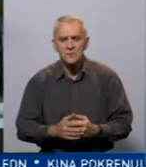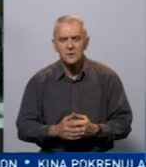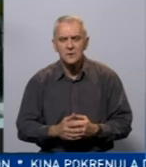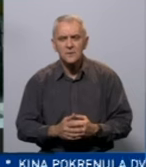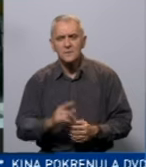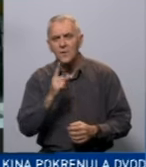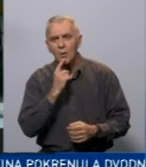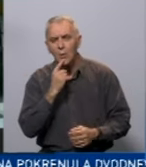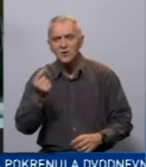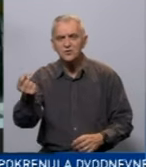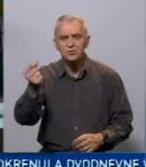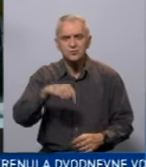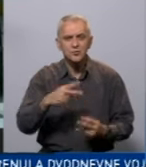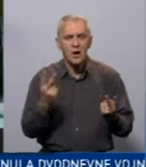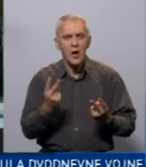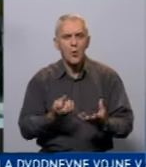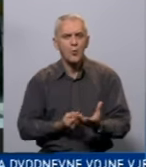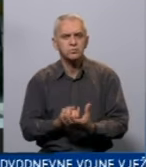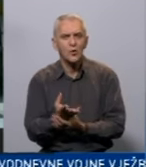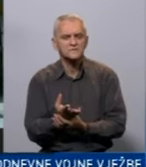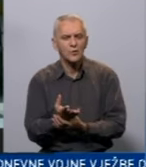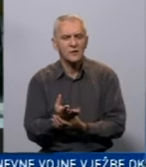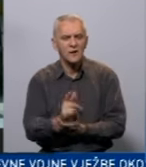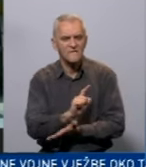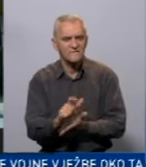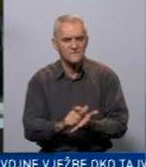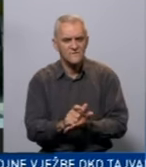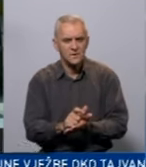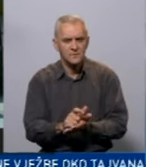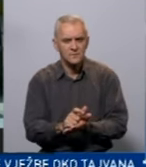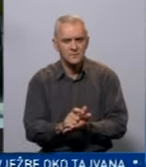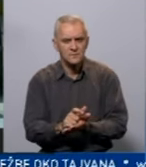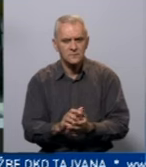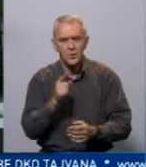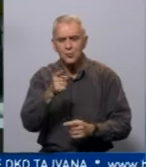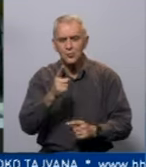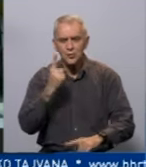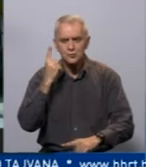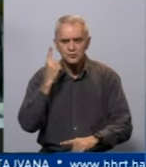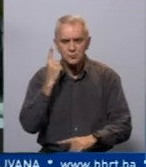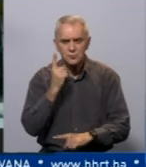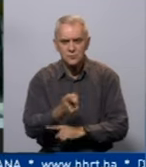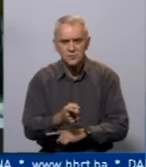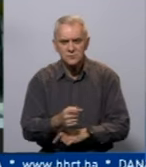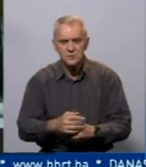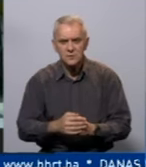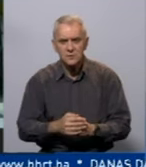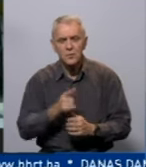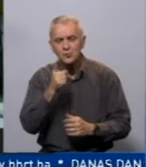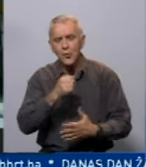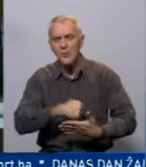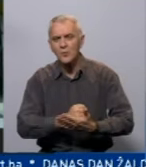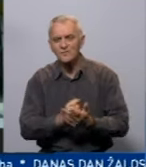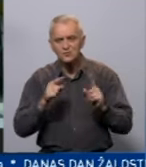činjenica koje će doći kao proizvod vremena. To su presude, su ovde i važne zato što su one i potvrđene ovom